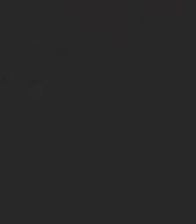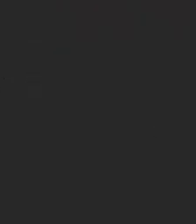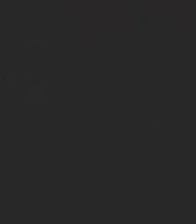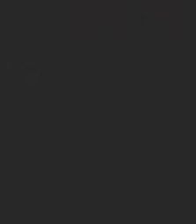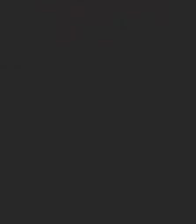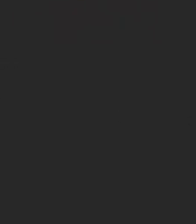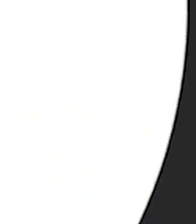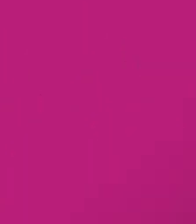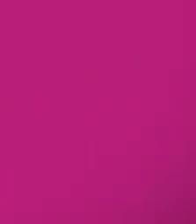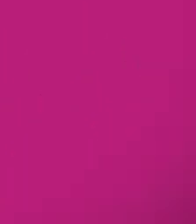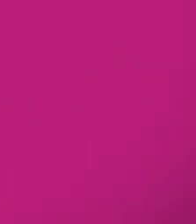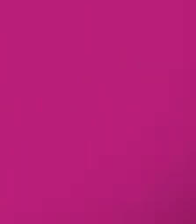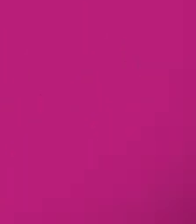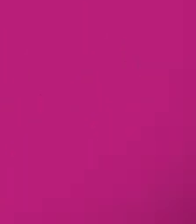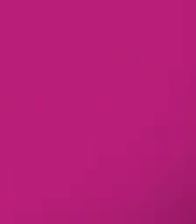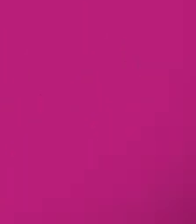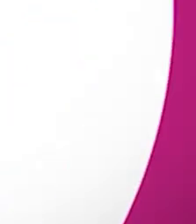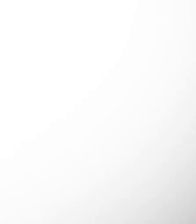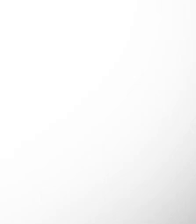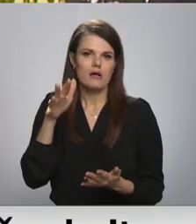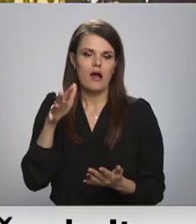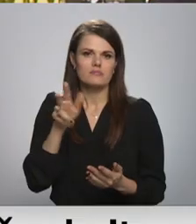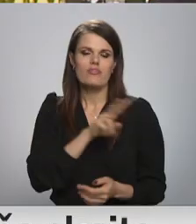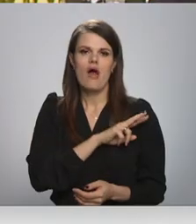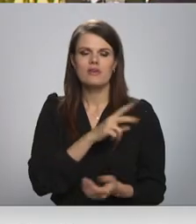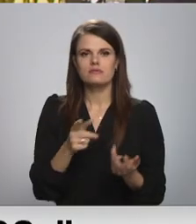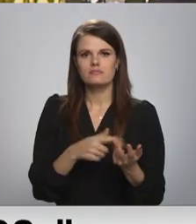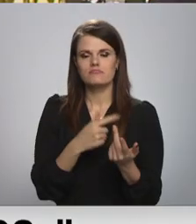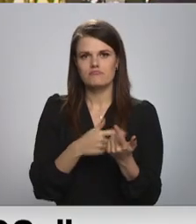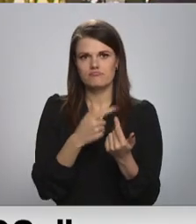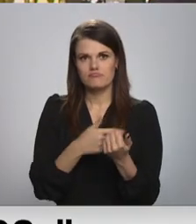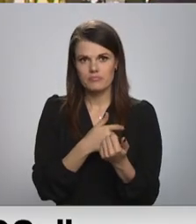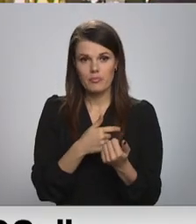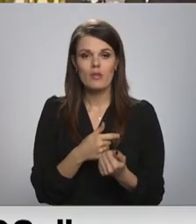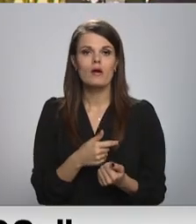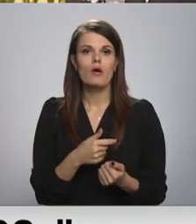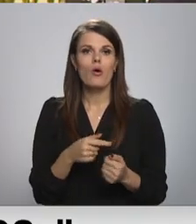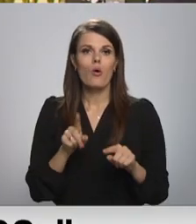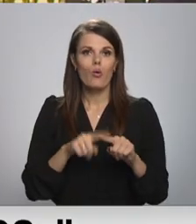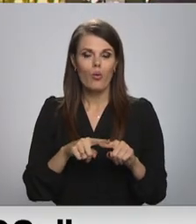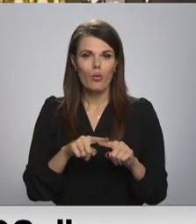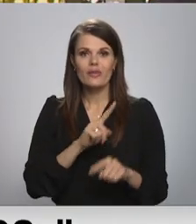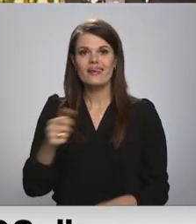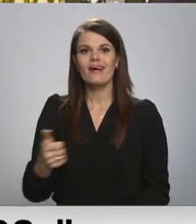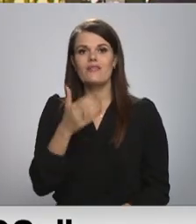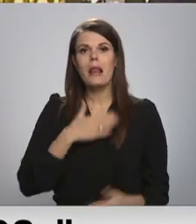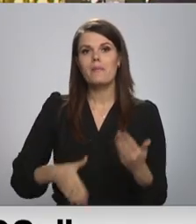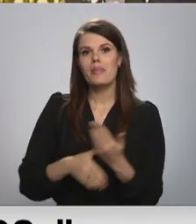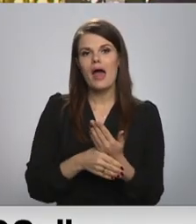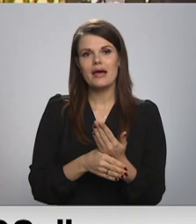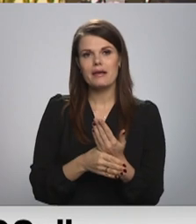Re, viss ēters ir te! Sabiedrisko mediju ikgadējais labdarības maratons Dod 5 sāksies